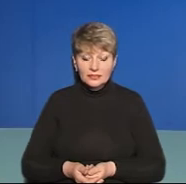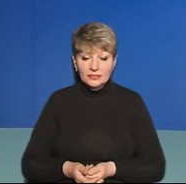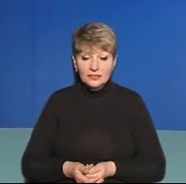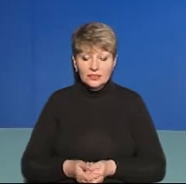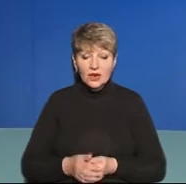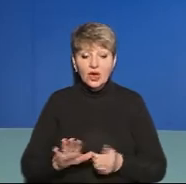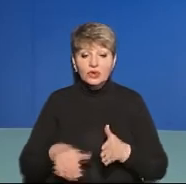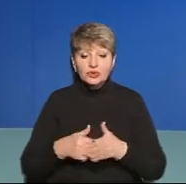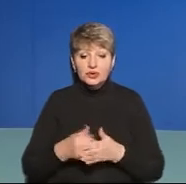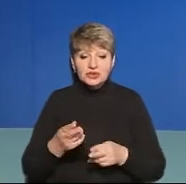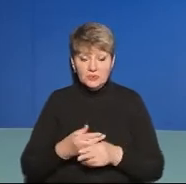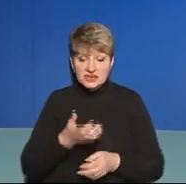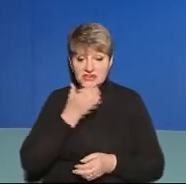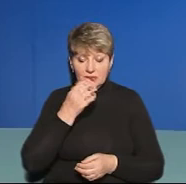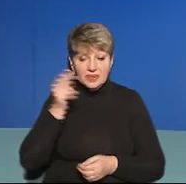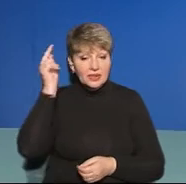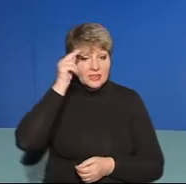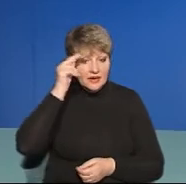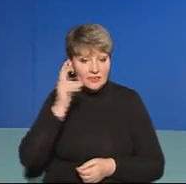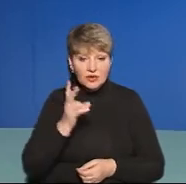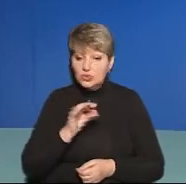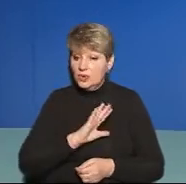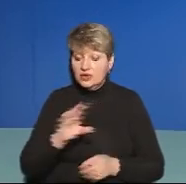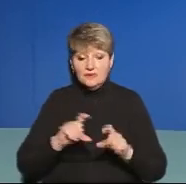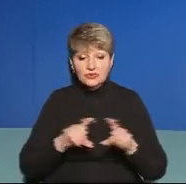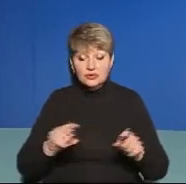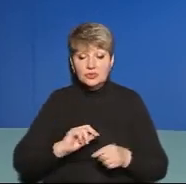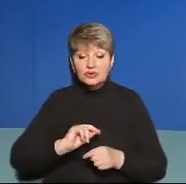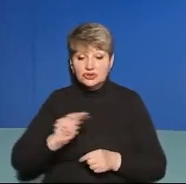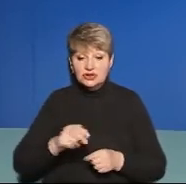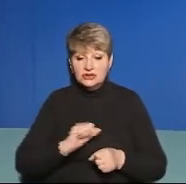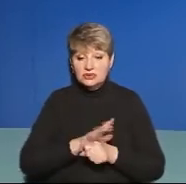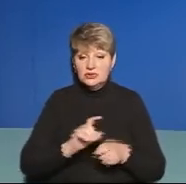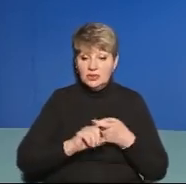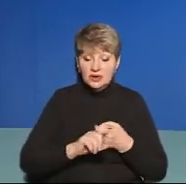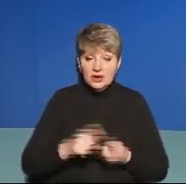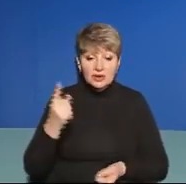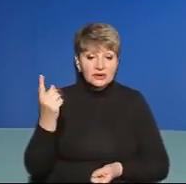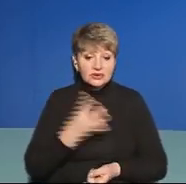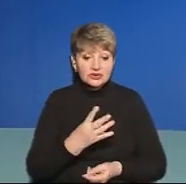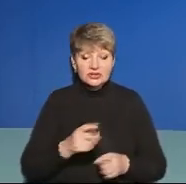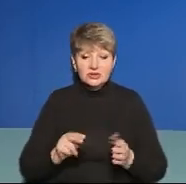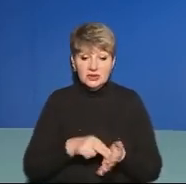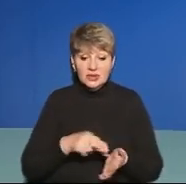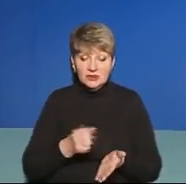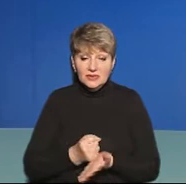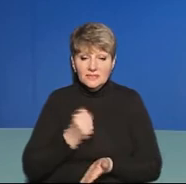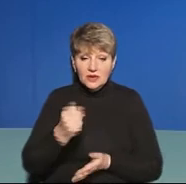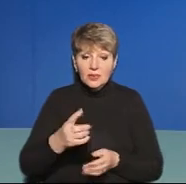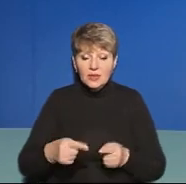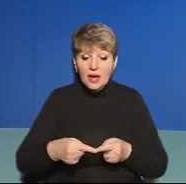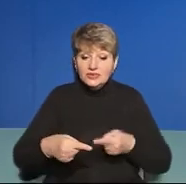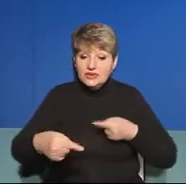Лікарня досі без тепла. Навчаються, але не у школі через коронавірус. Чверть шкіл на Черкащині відправили на